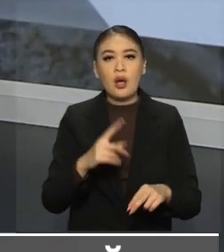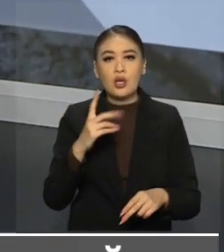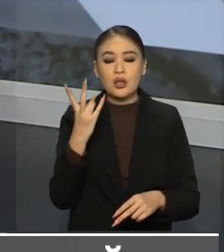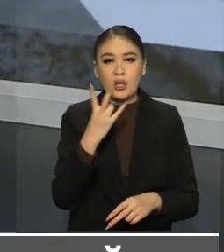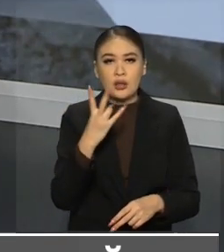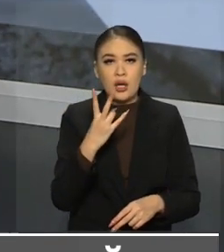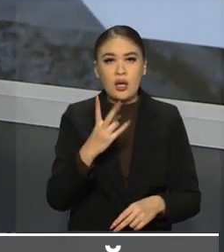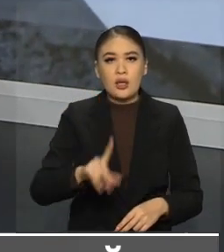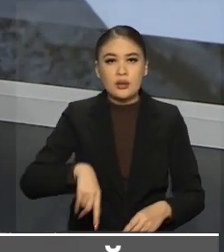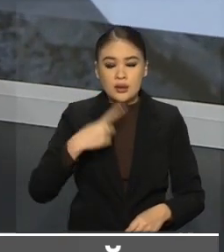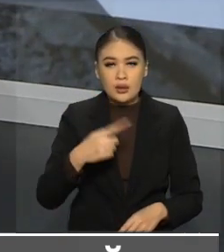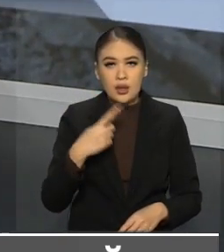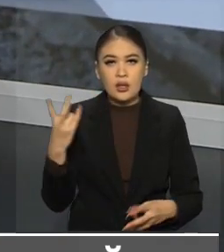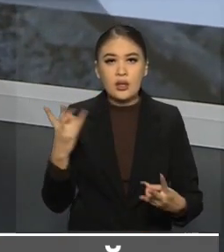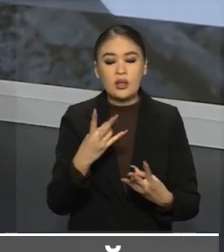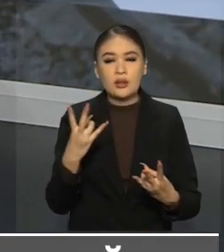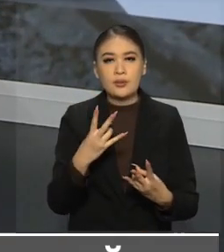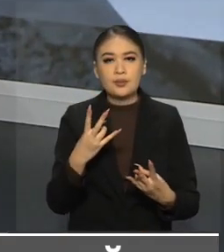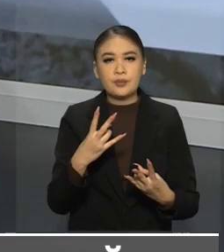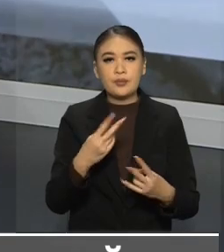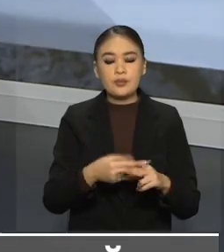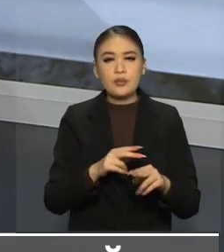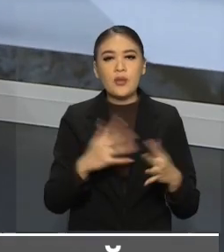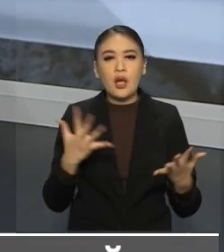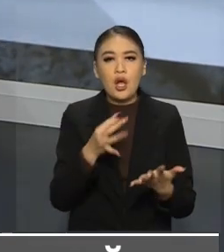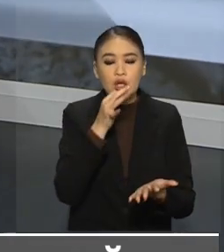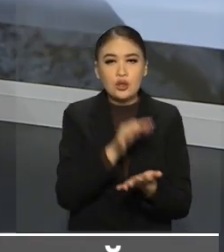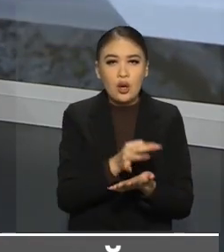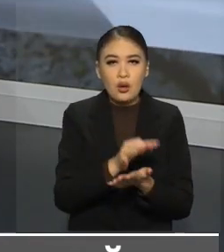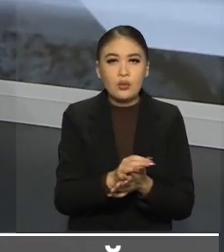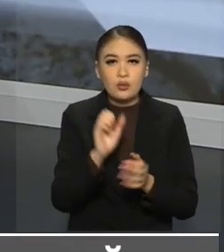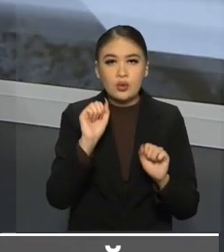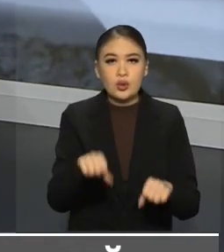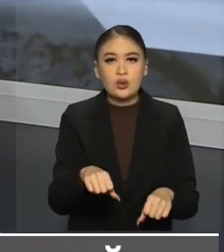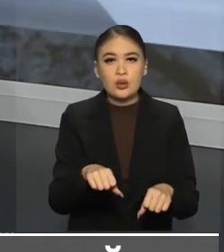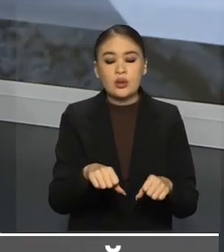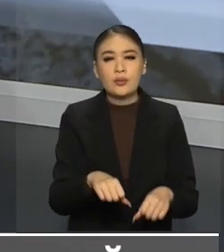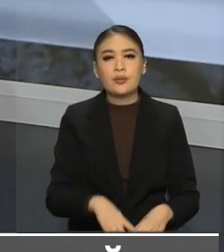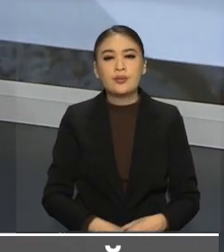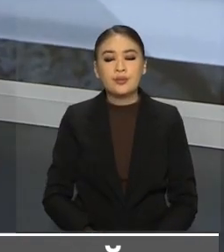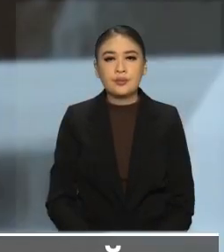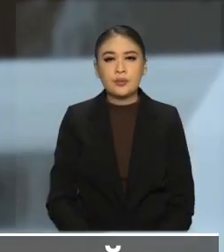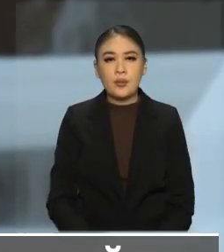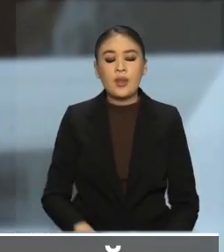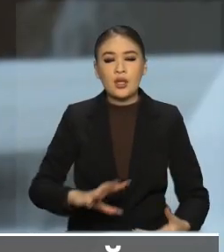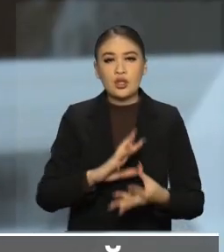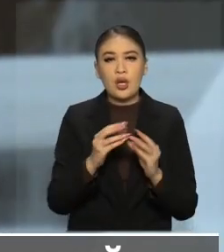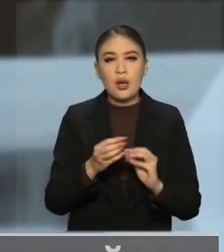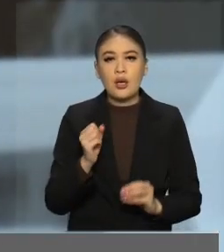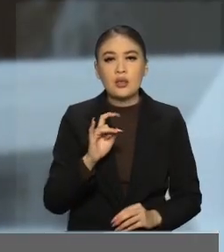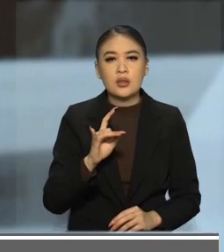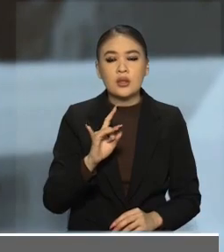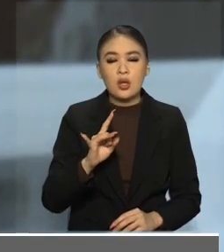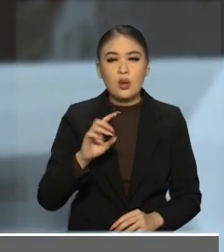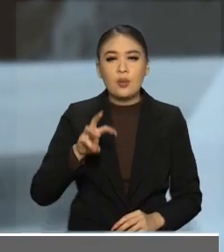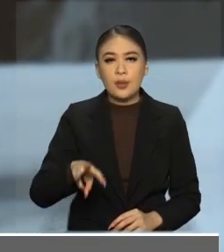керек, бірақ жазалауға бола ма, қандай жауапкершілікке тартуға болады, сіздің пікіріңіз? Жалпы ArcelorMittal